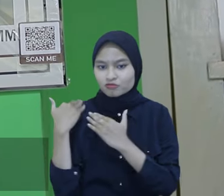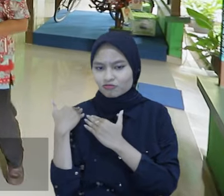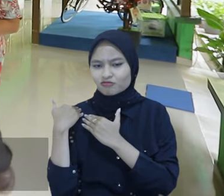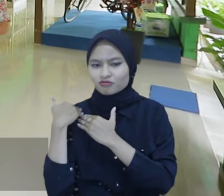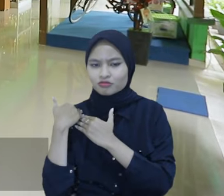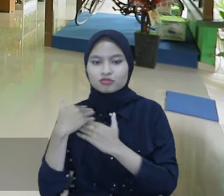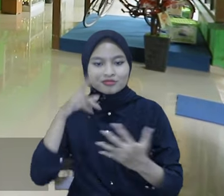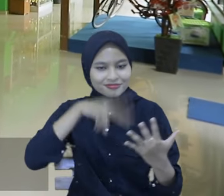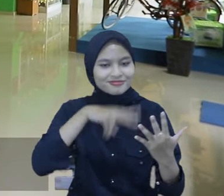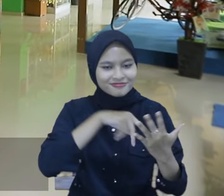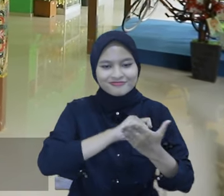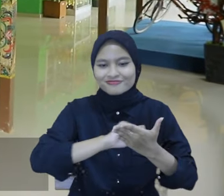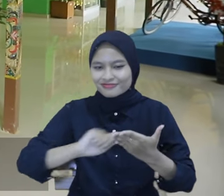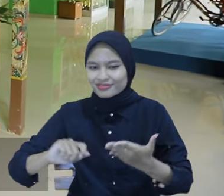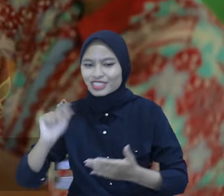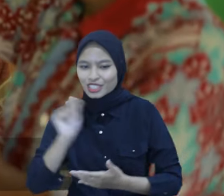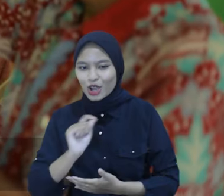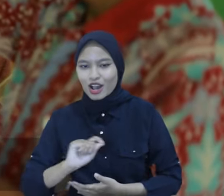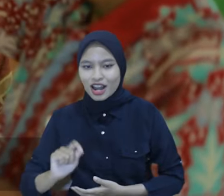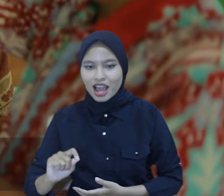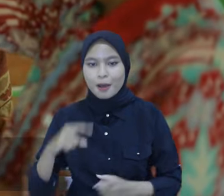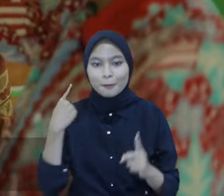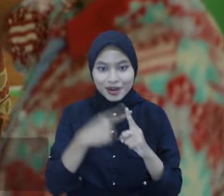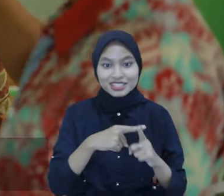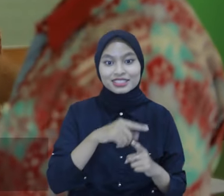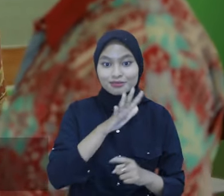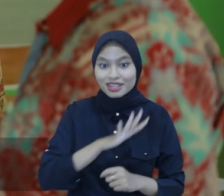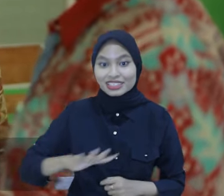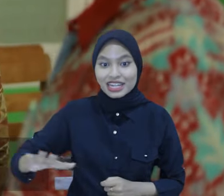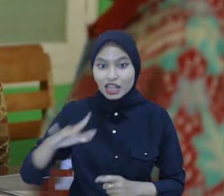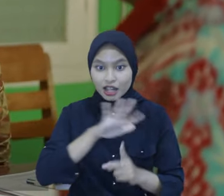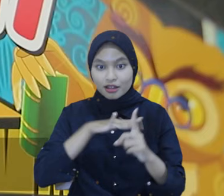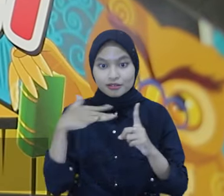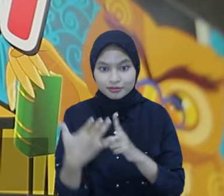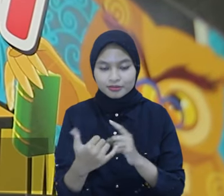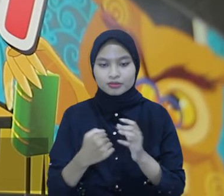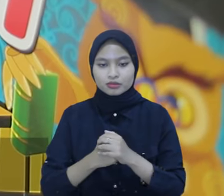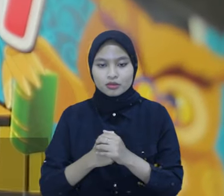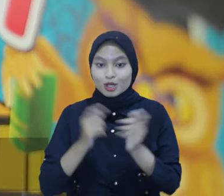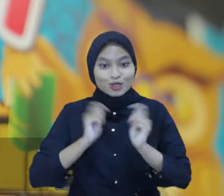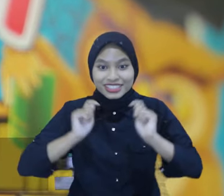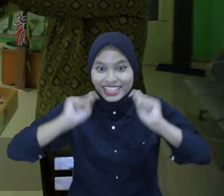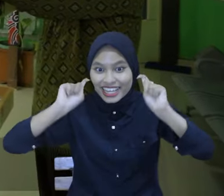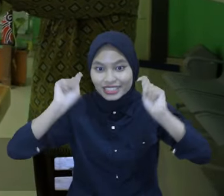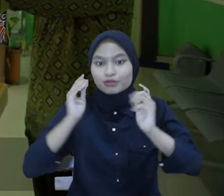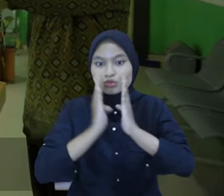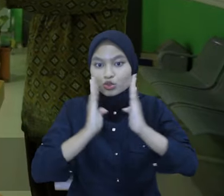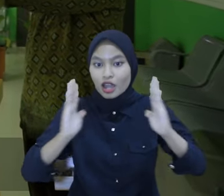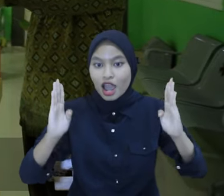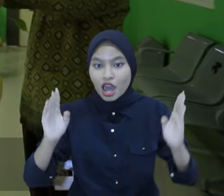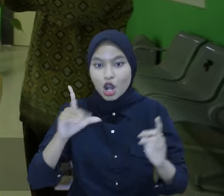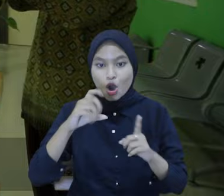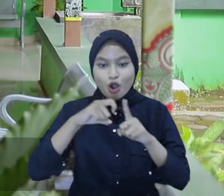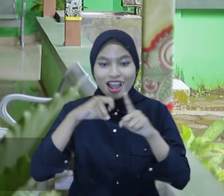mengembang literasi bagi sekolah pada khususnya dan masyarakat pada umumnya. Sukses buat